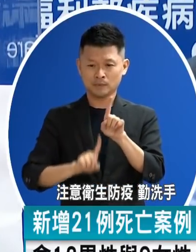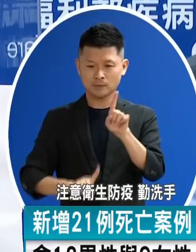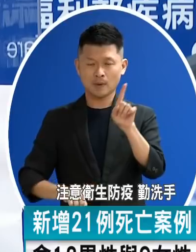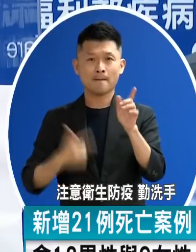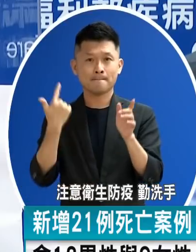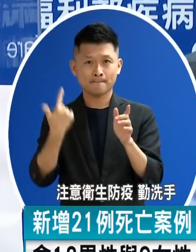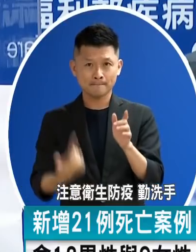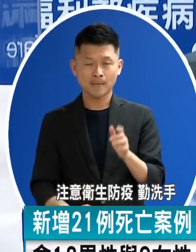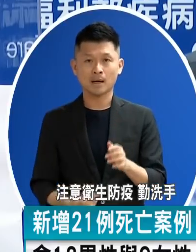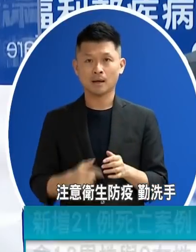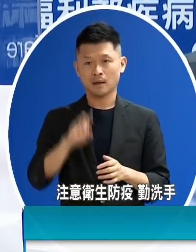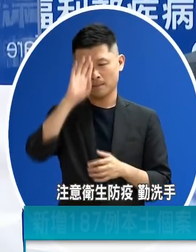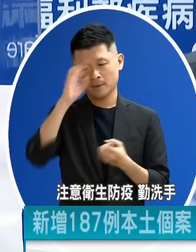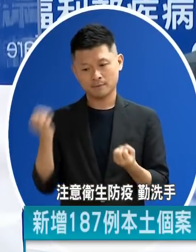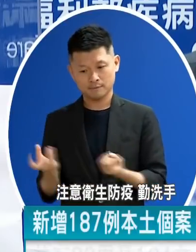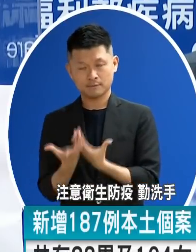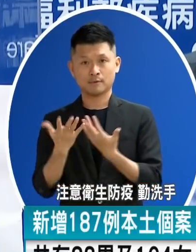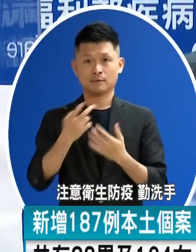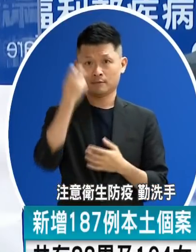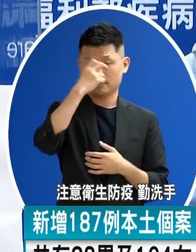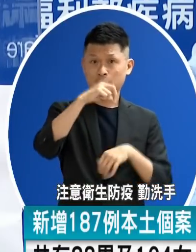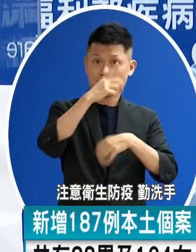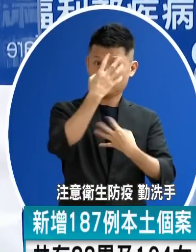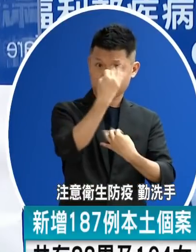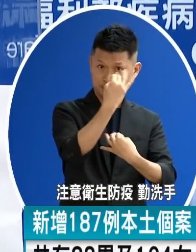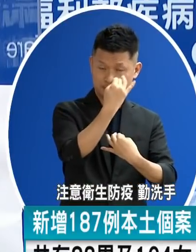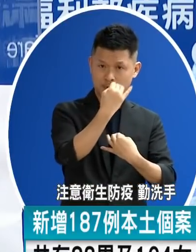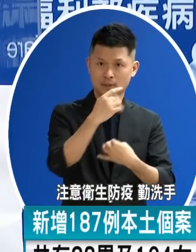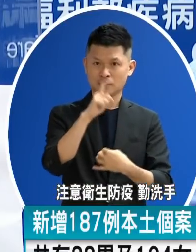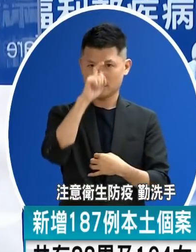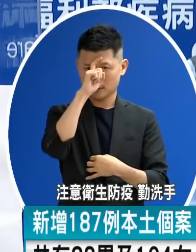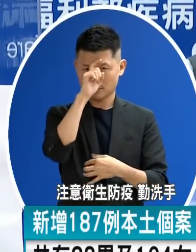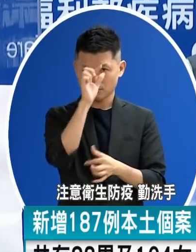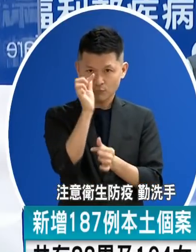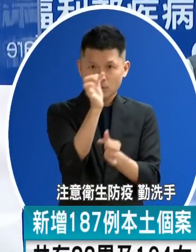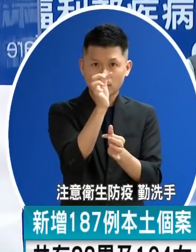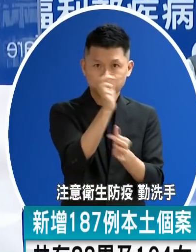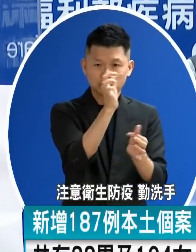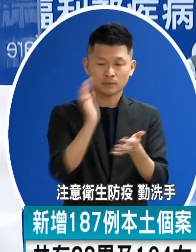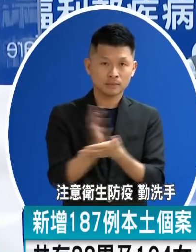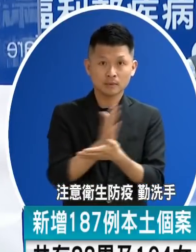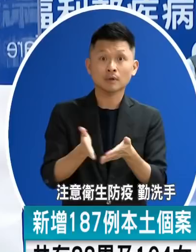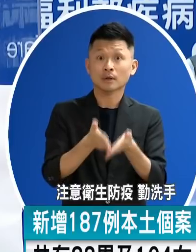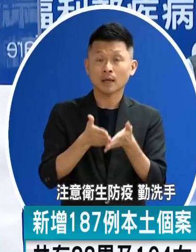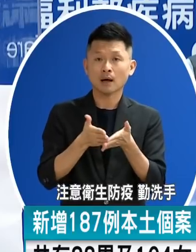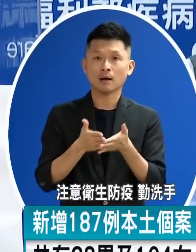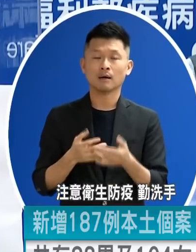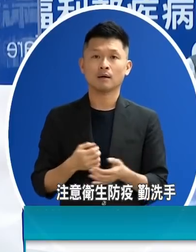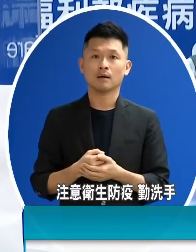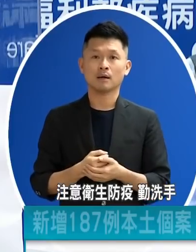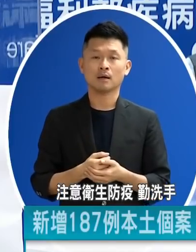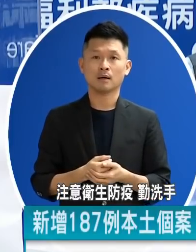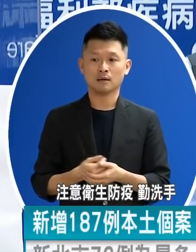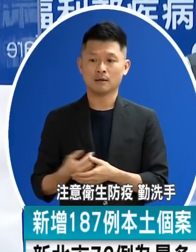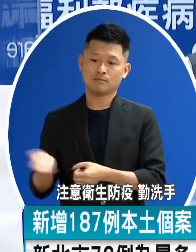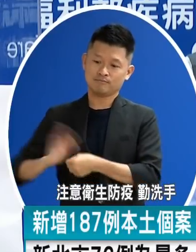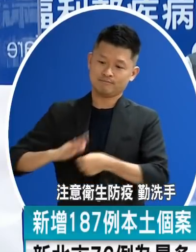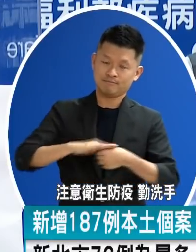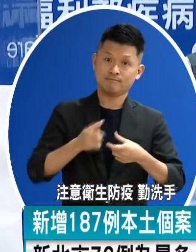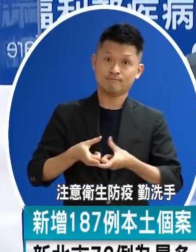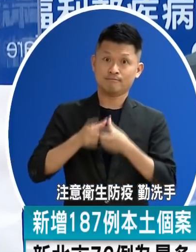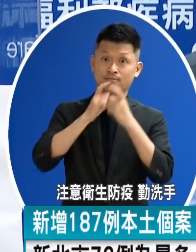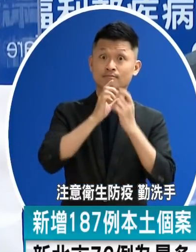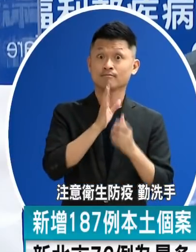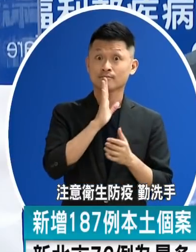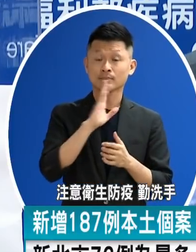让这个发病日或在检验时间哈，能够做更好的一个疫情的判断，所以把它分去，好，但是大家